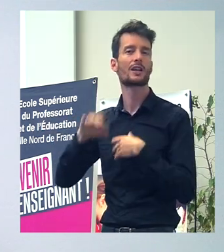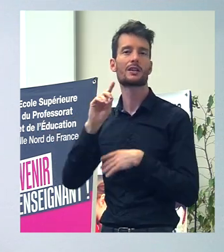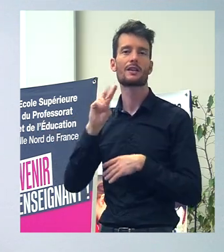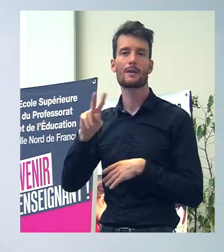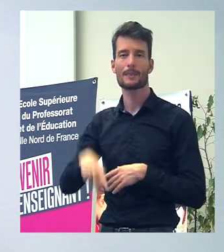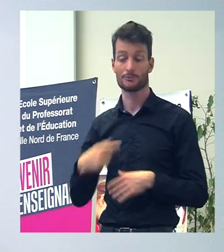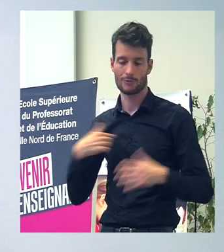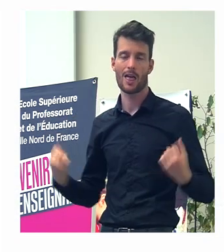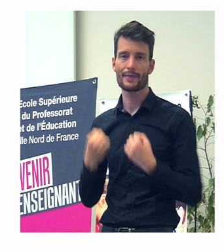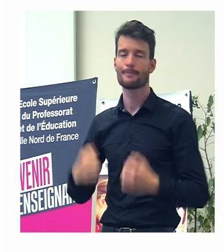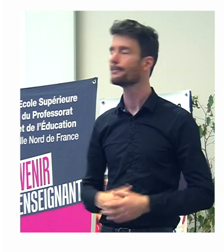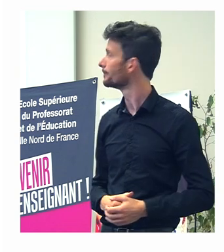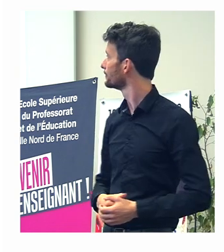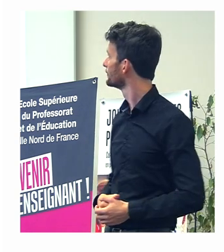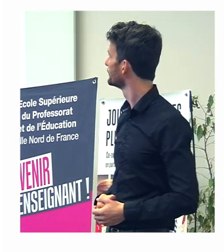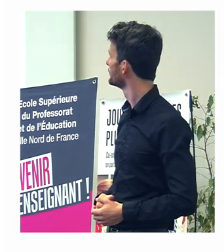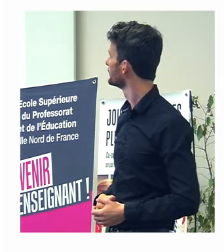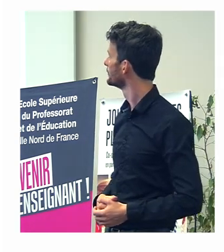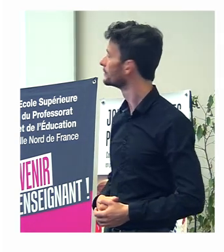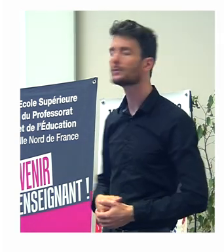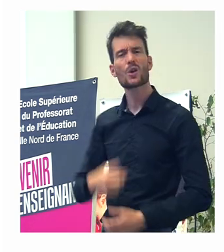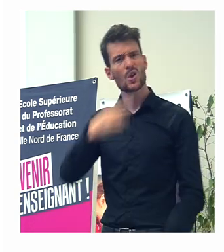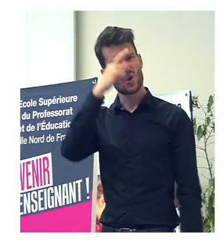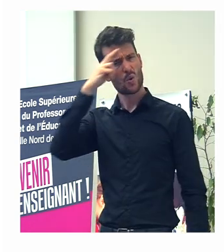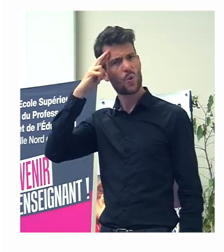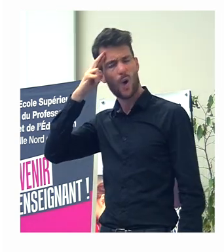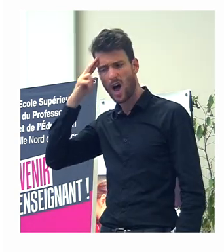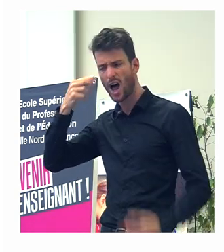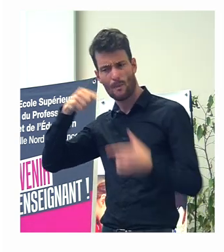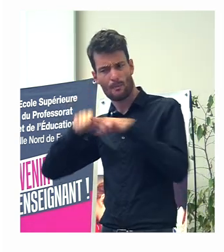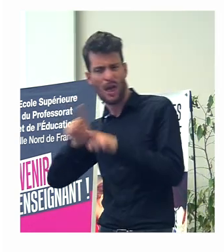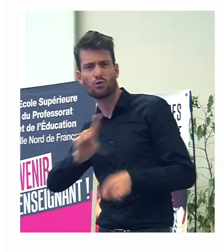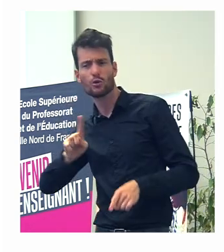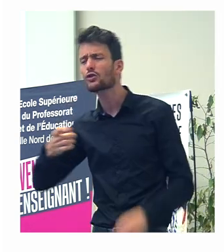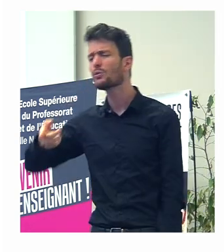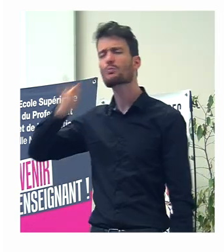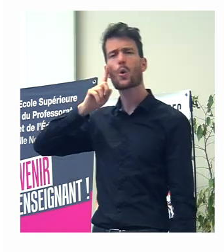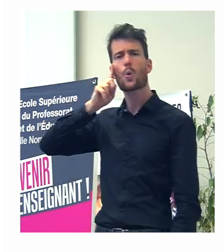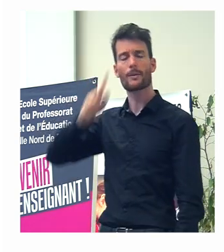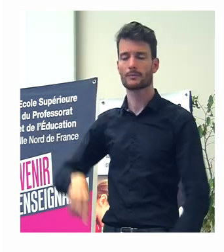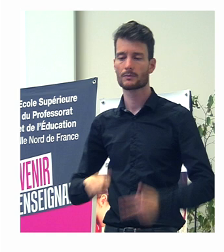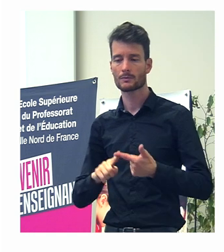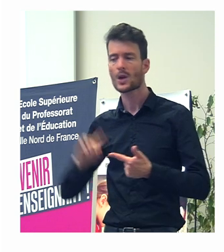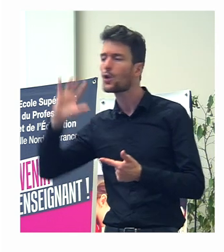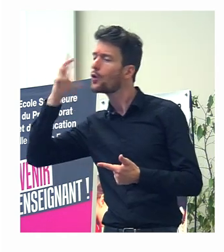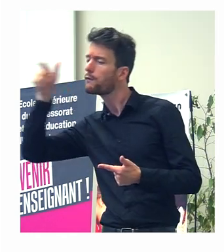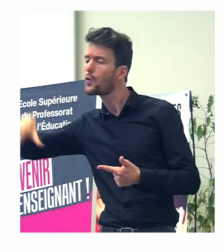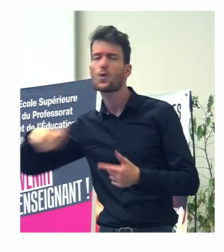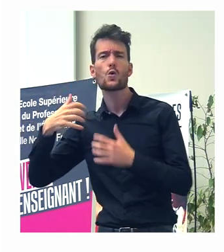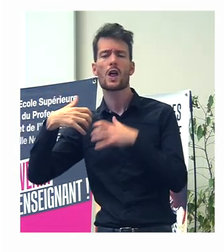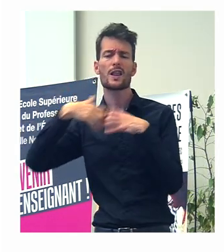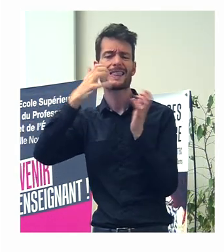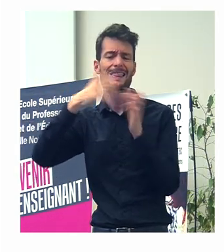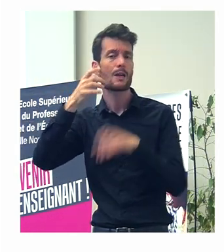animée. Pourquoi Bax est-il injuste ? Bax, c'est donc le roi. Pourquoi Doff rouspète-t-il ? Vous voyez